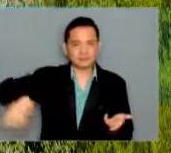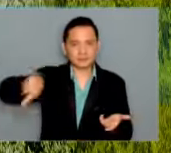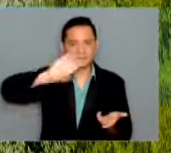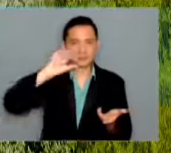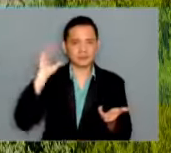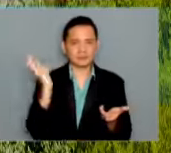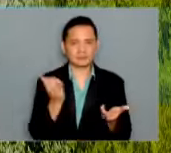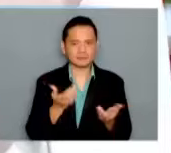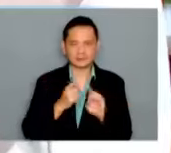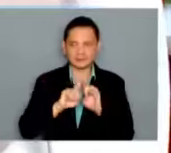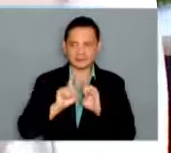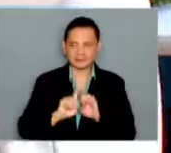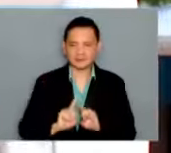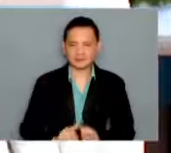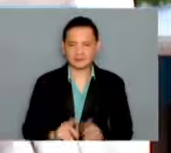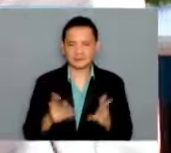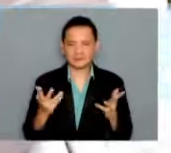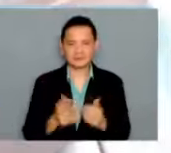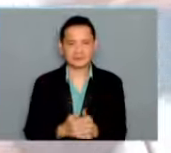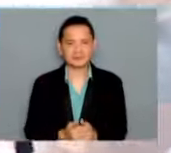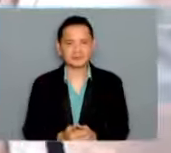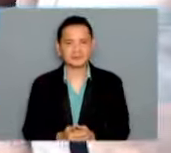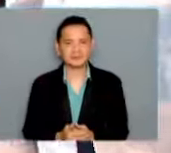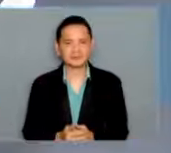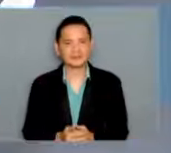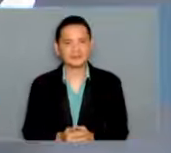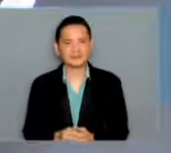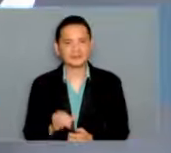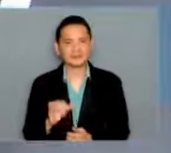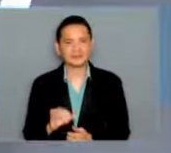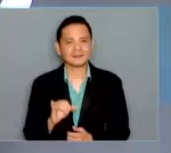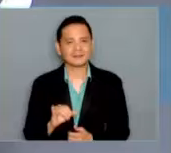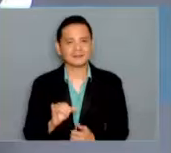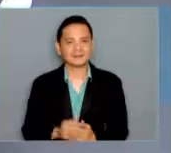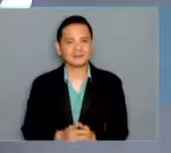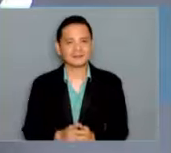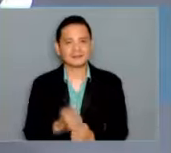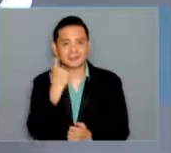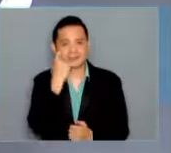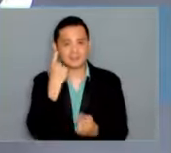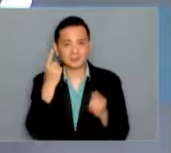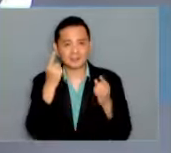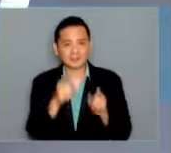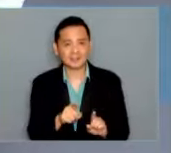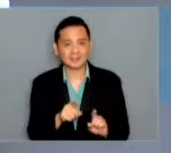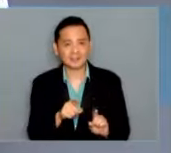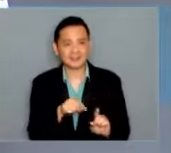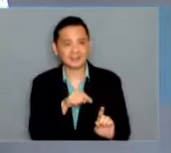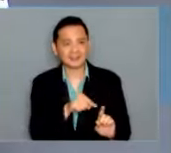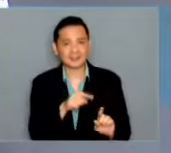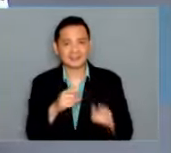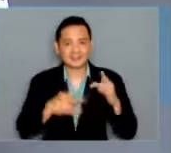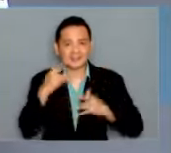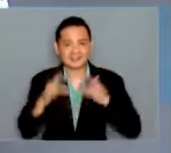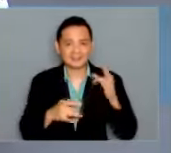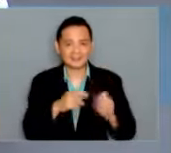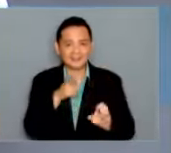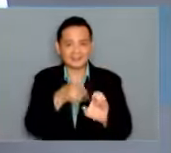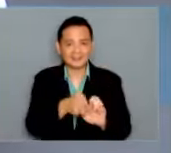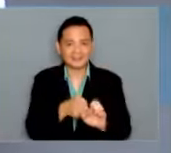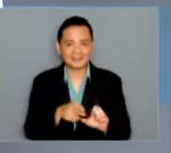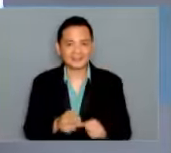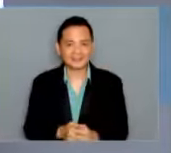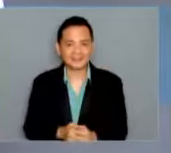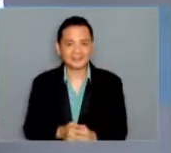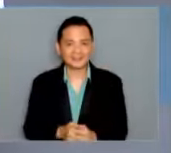Chester. Baso mo. Baso mo. Siguro ka rin natin si Dim. Pinis nangyari kanina, kailangan mo Dim, hindi ka magsasabi Sir Mark? Tanong ng tanong